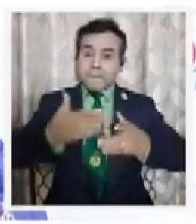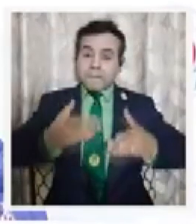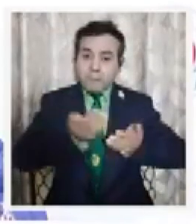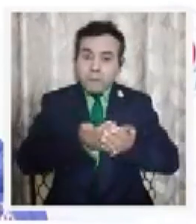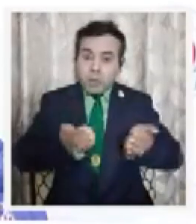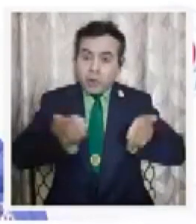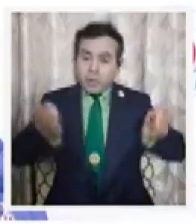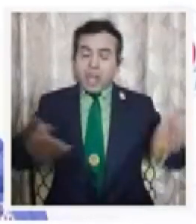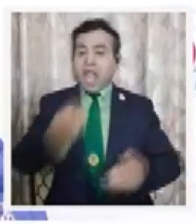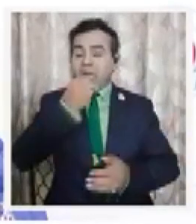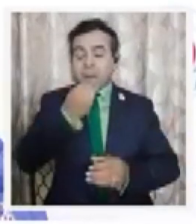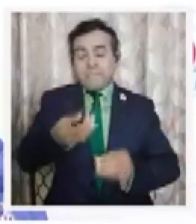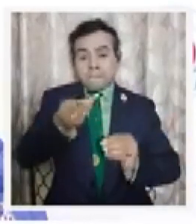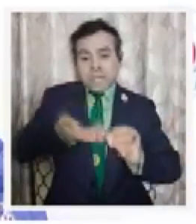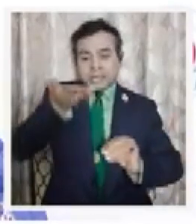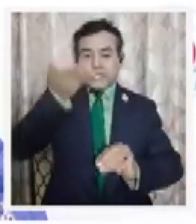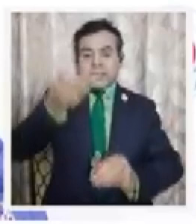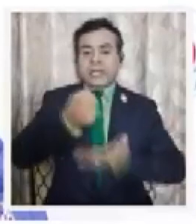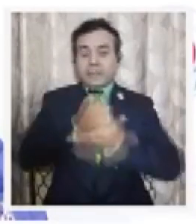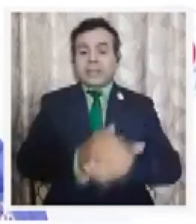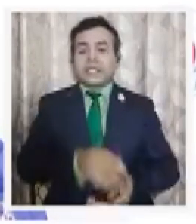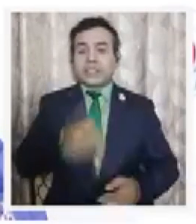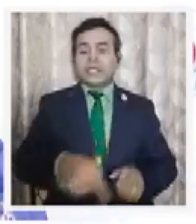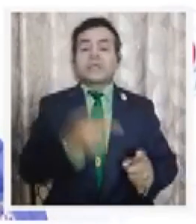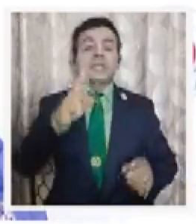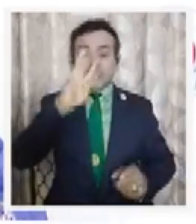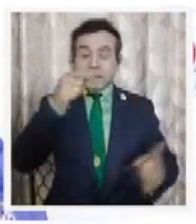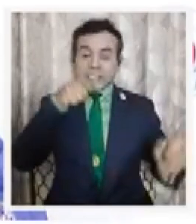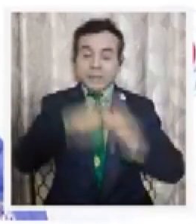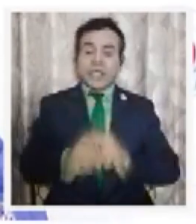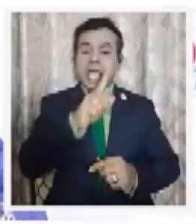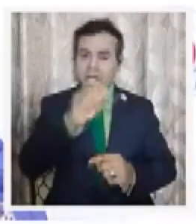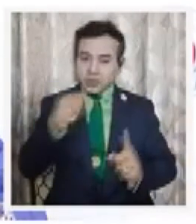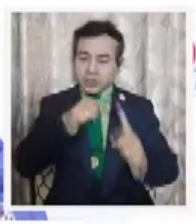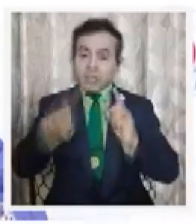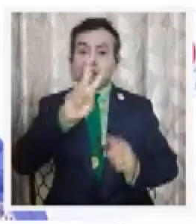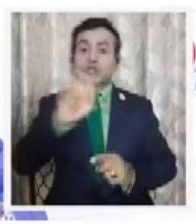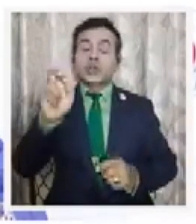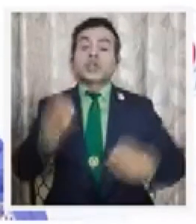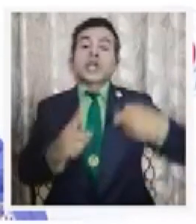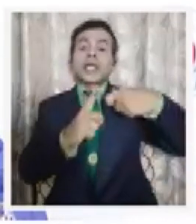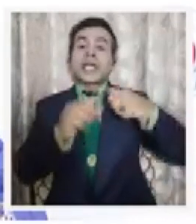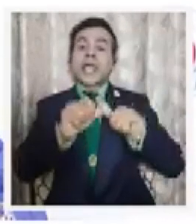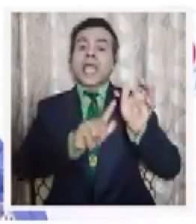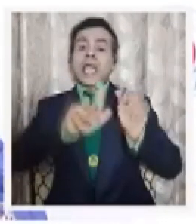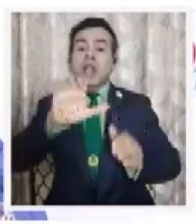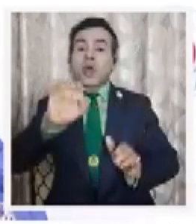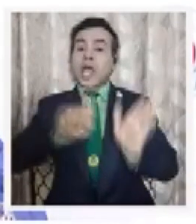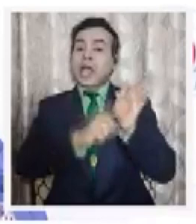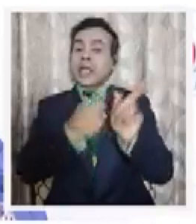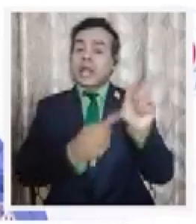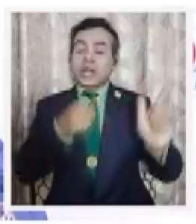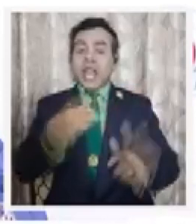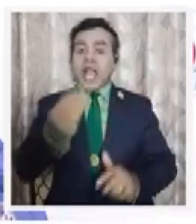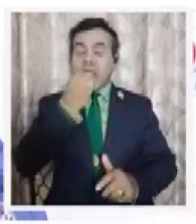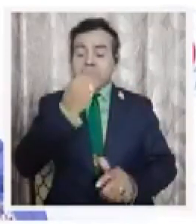পরিমাণও বাড়াতে হবে। এখানে বলে রাখি, স্বাভাবিক সময়ের চেয়ে প্রথম 3 মাসে 100 থেকে 200 ক্যালোরি খাবার